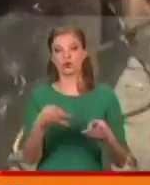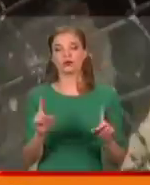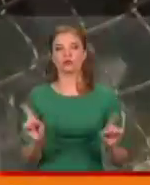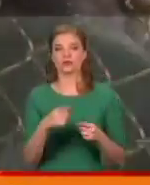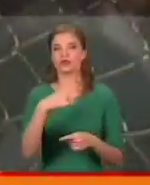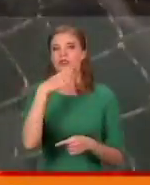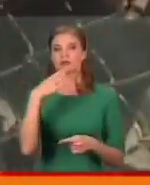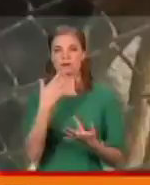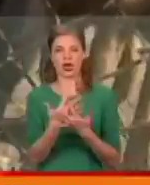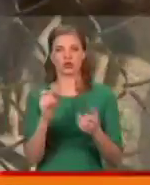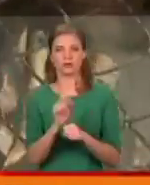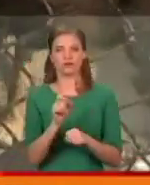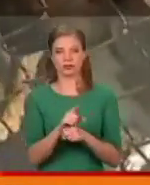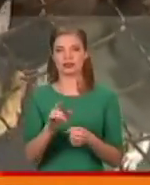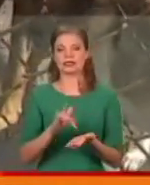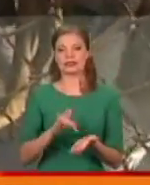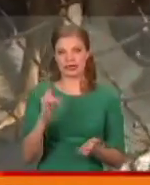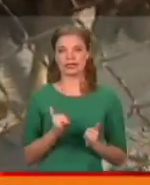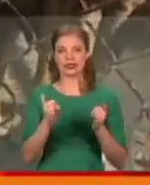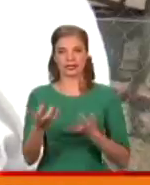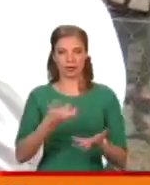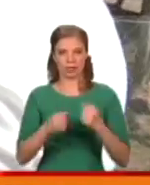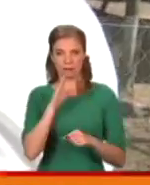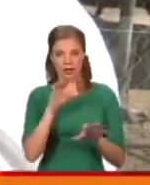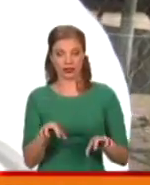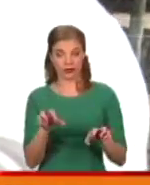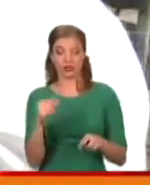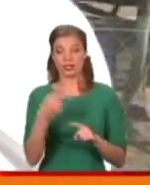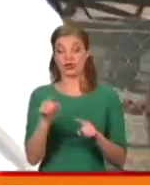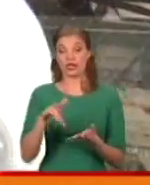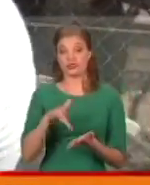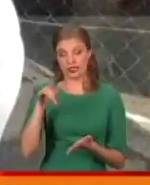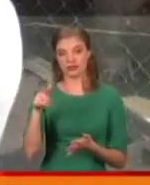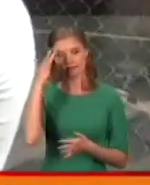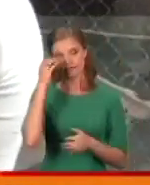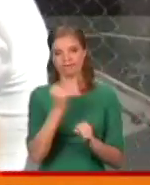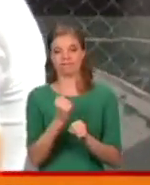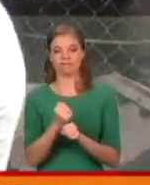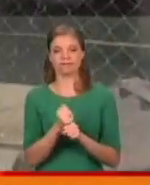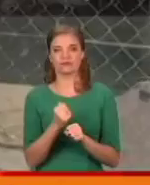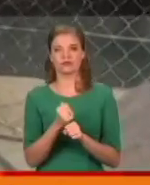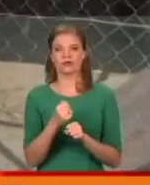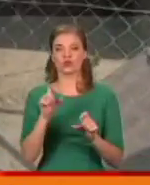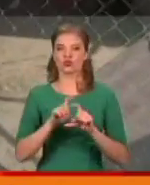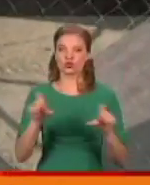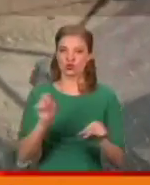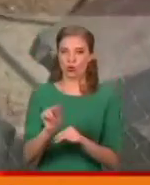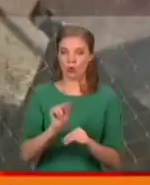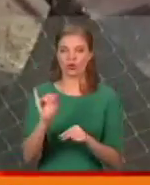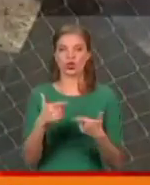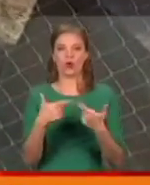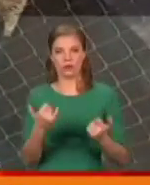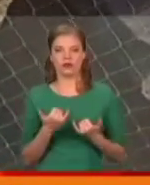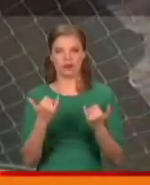створити багатофункціональний регіональний центр для тримання тварин. Також на базі центру Володимир планує облаштувати кінологічну школу та готель